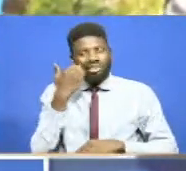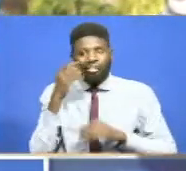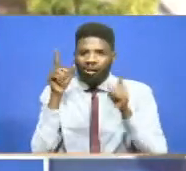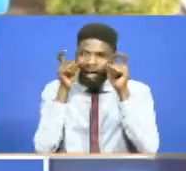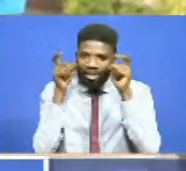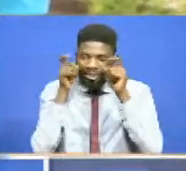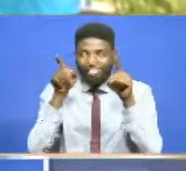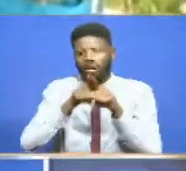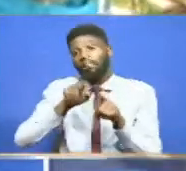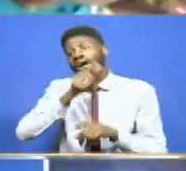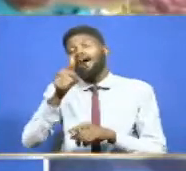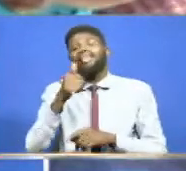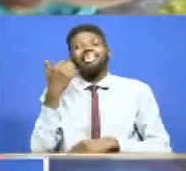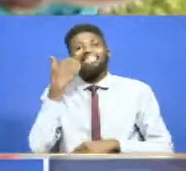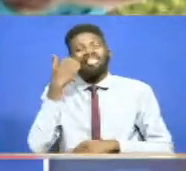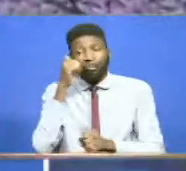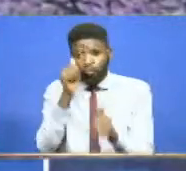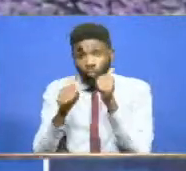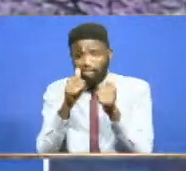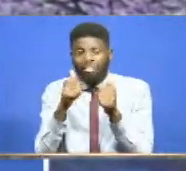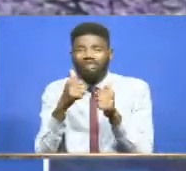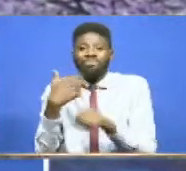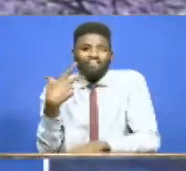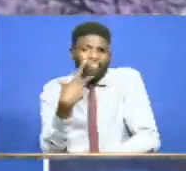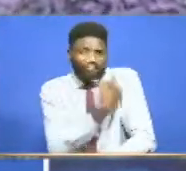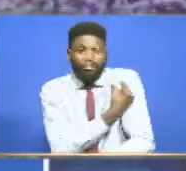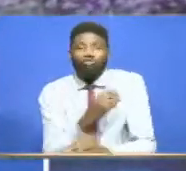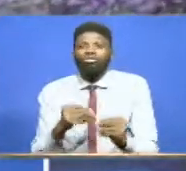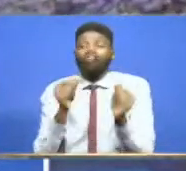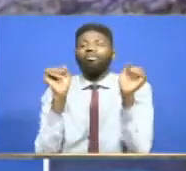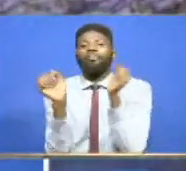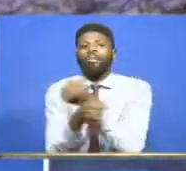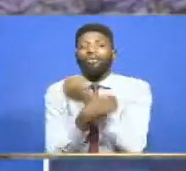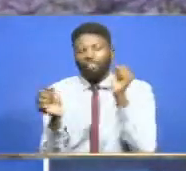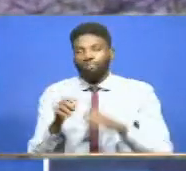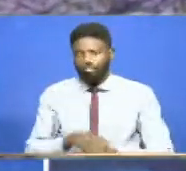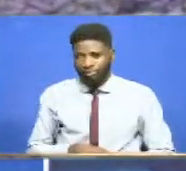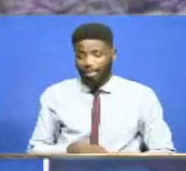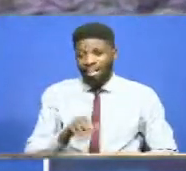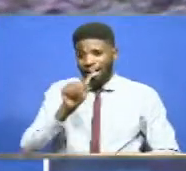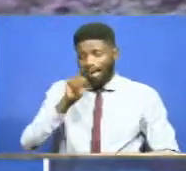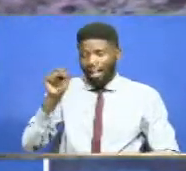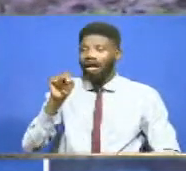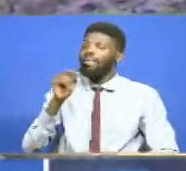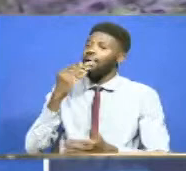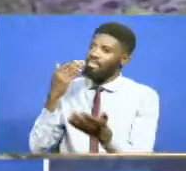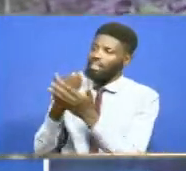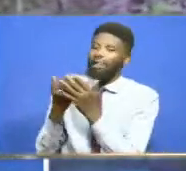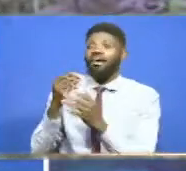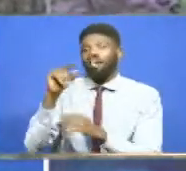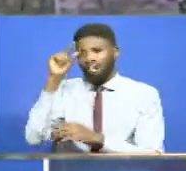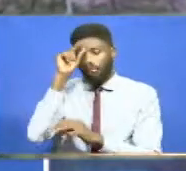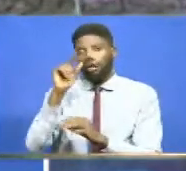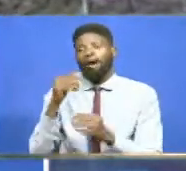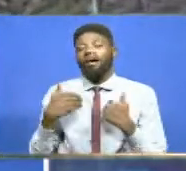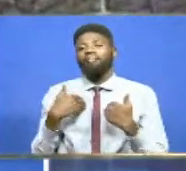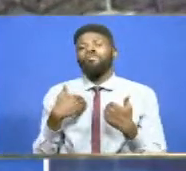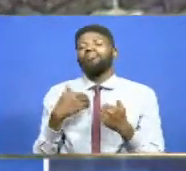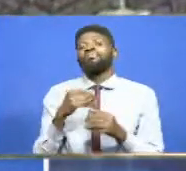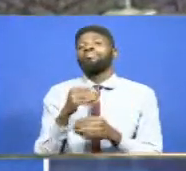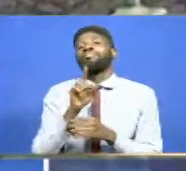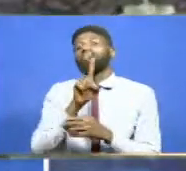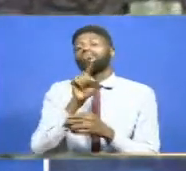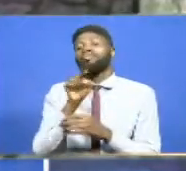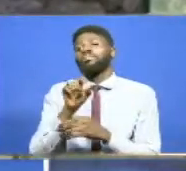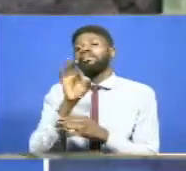na magonjwa mengine yasiyo na tiba. Kananu walishukuru serikali kwa kutenga shilingi bilioni 1.3 za kulipa madeni